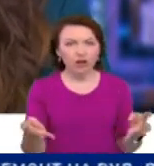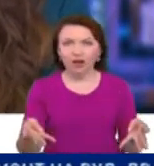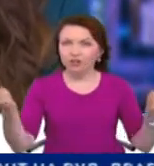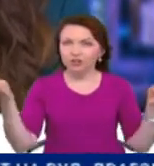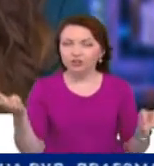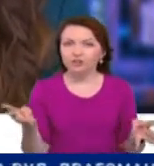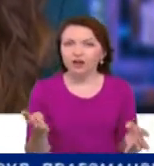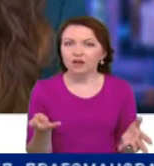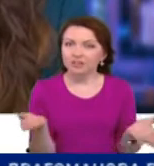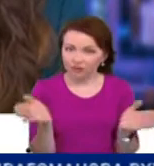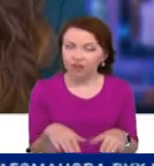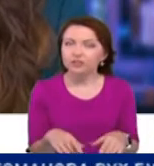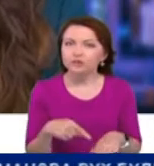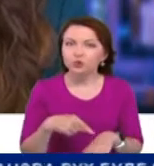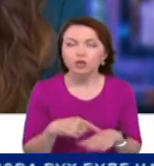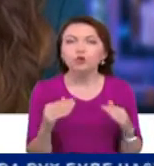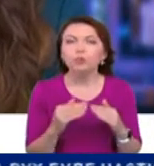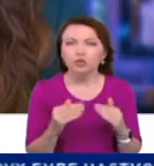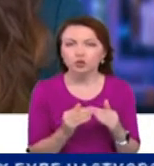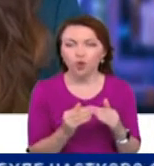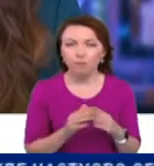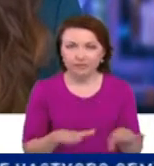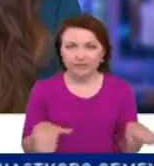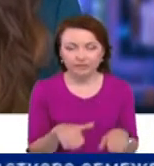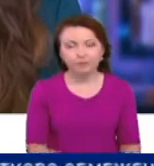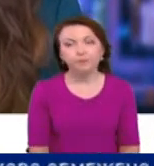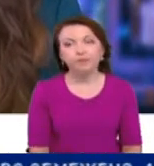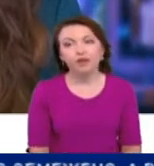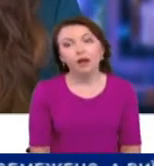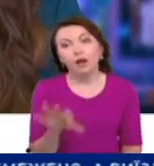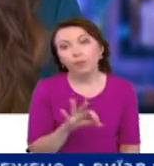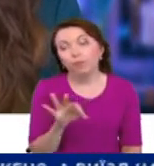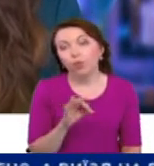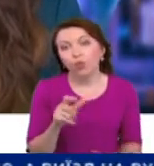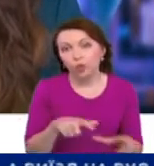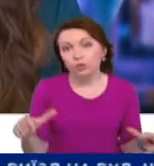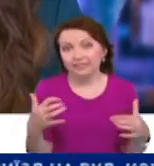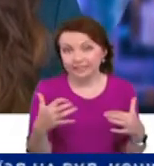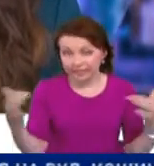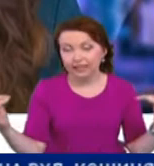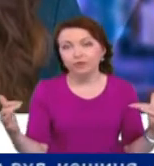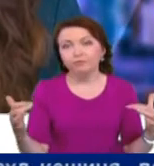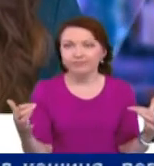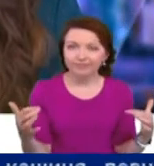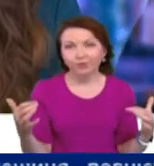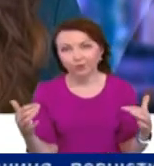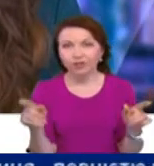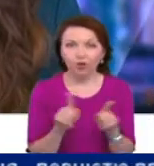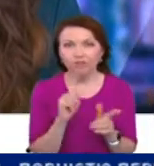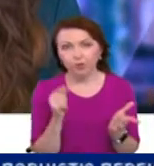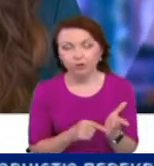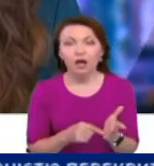залишається відчуття домашнього басейну? Ну, ви знаєте, по поводу зрителей, це ще такий вопрос. Ну,